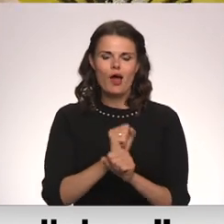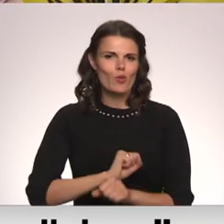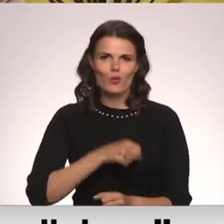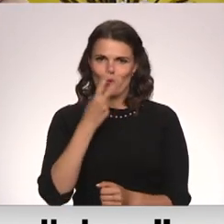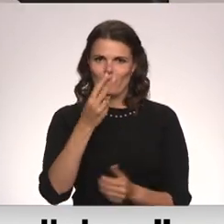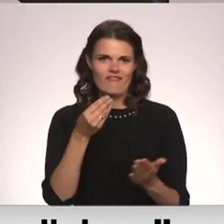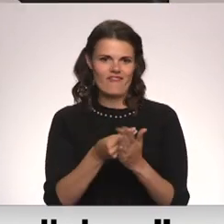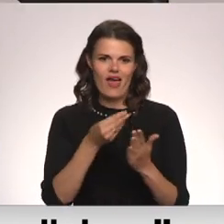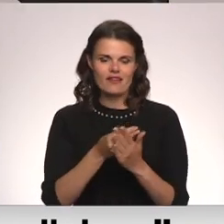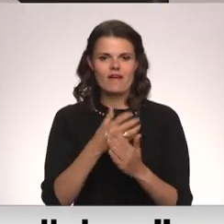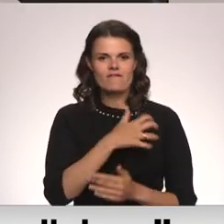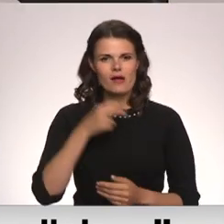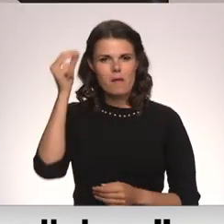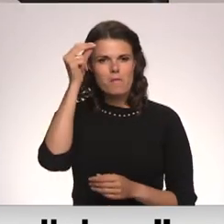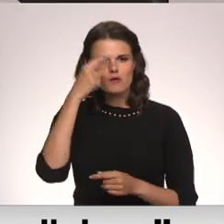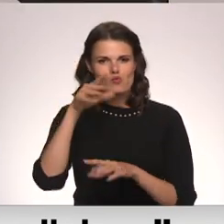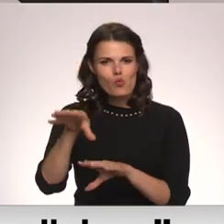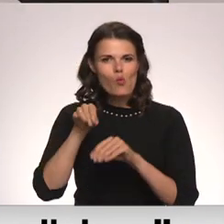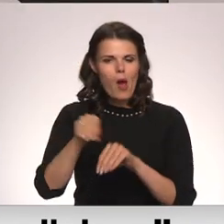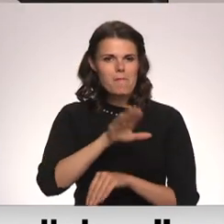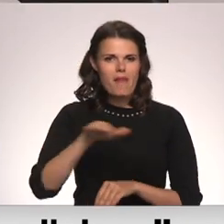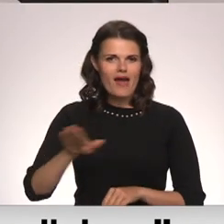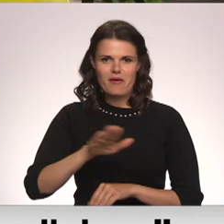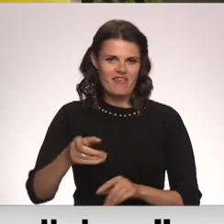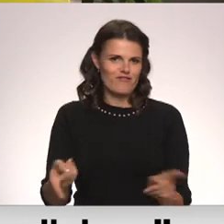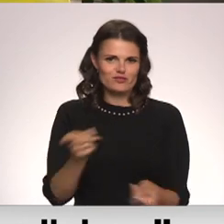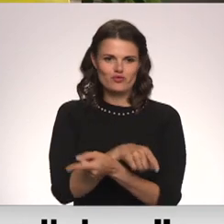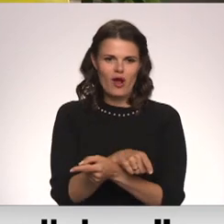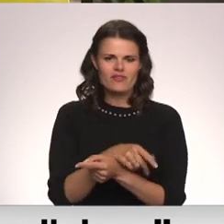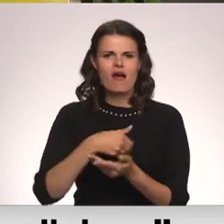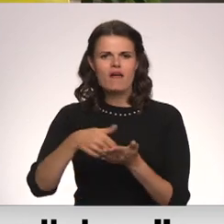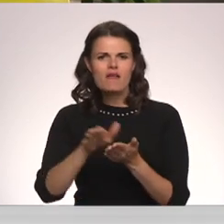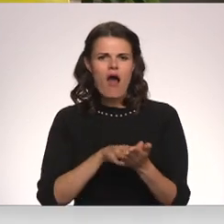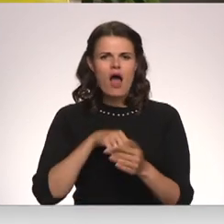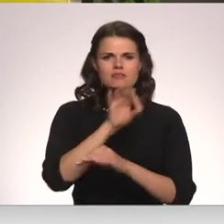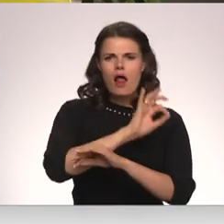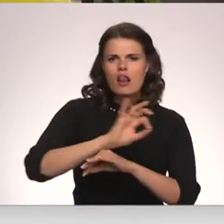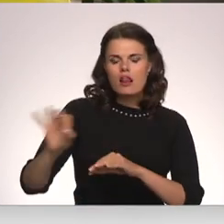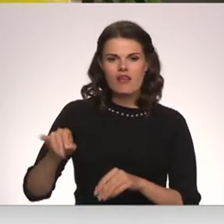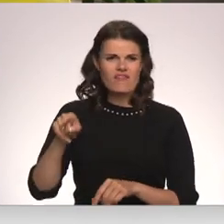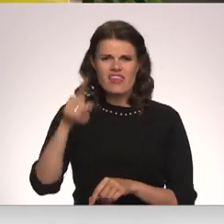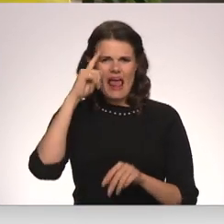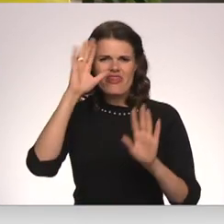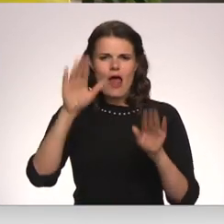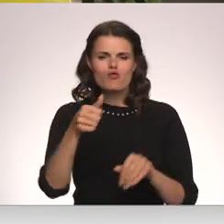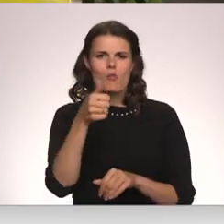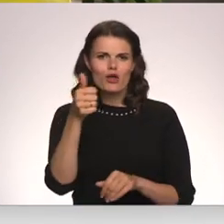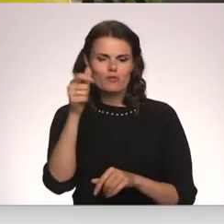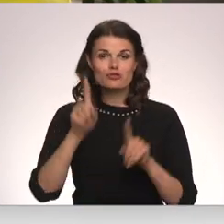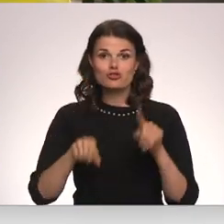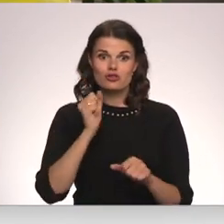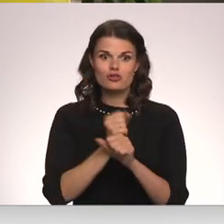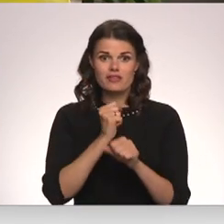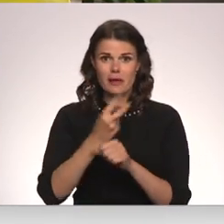vērtēt, jo būtu jāmācās no viņiem, nevis otrādi. Krāsa, līnija, viņi pat var dažreiz nedomā, īpaši daži darbi, kas